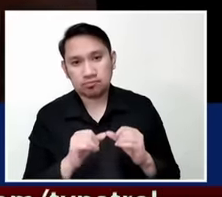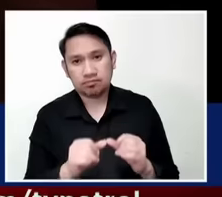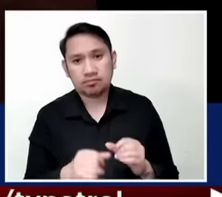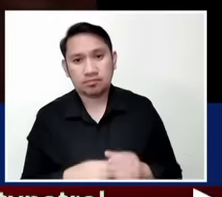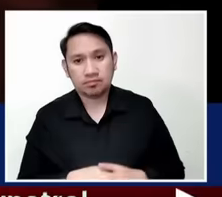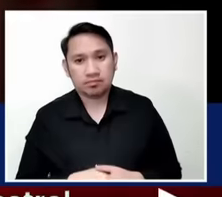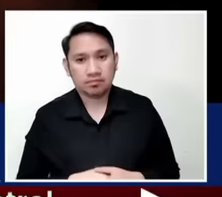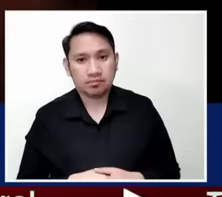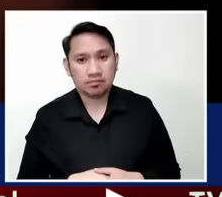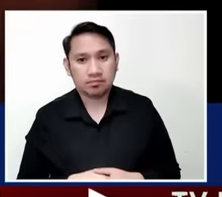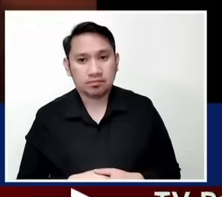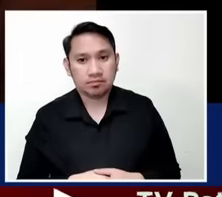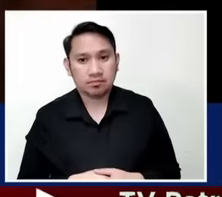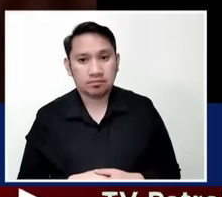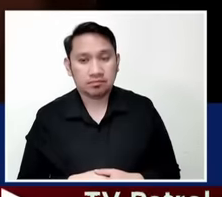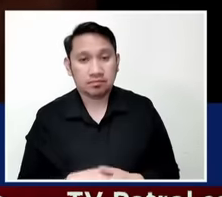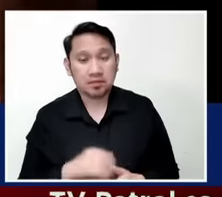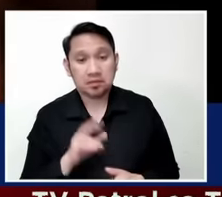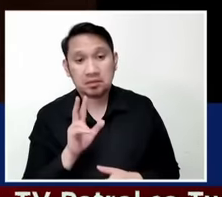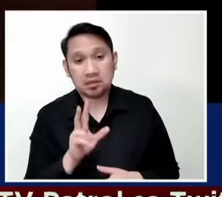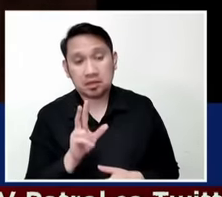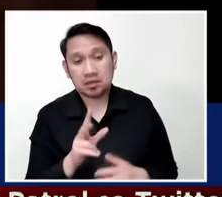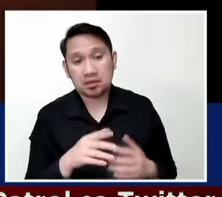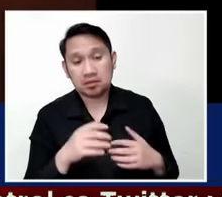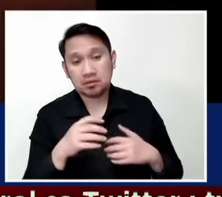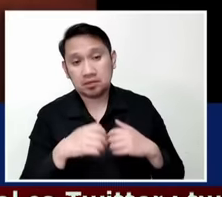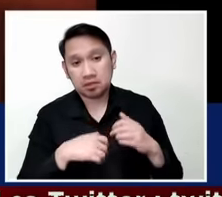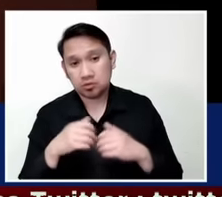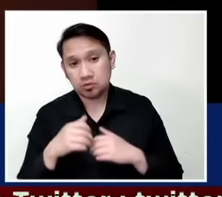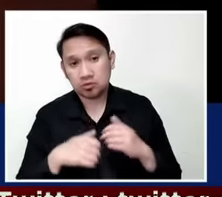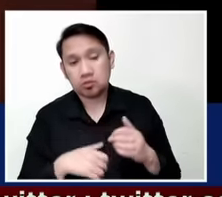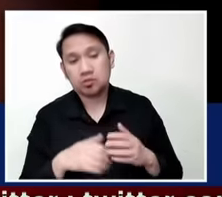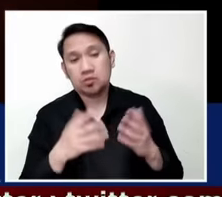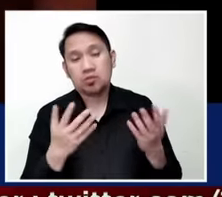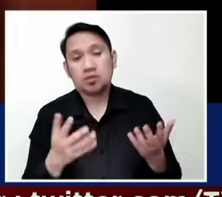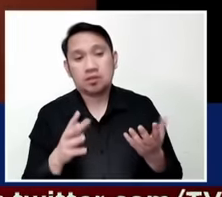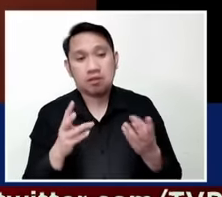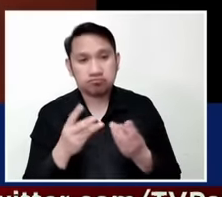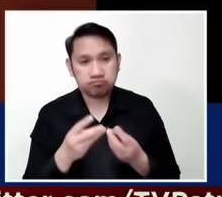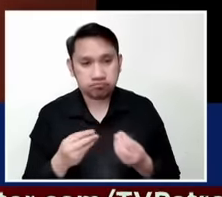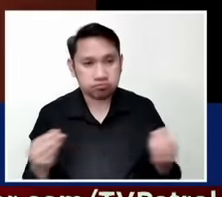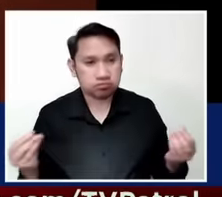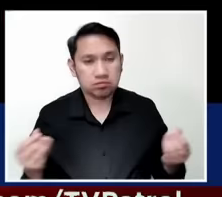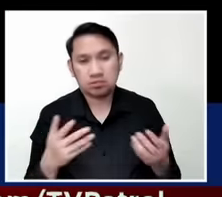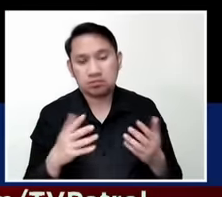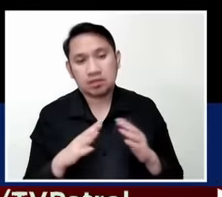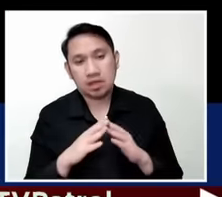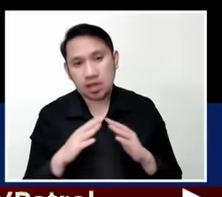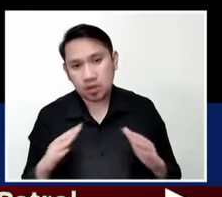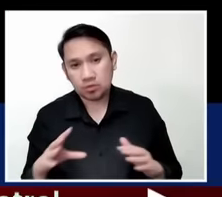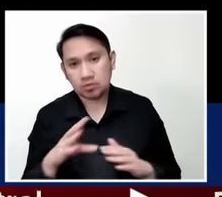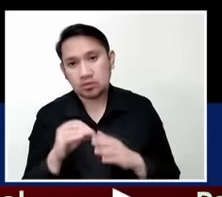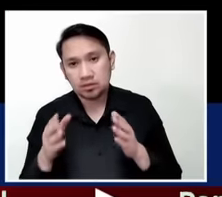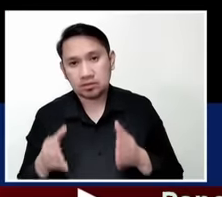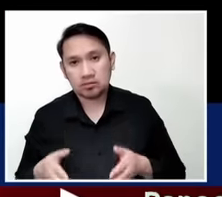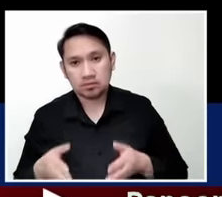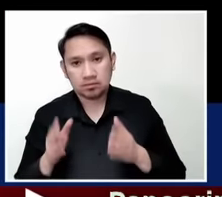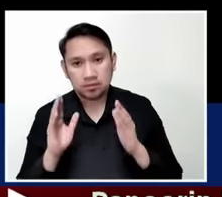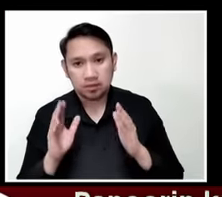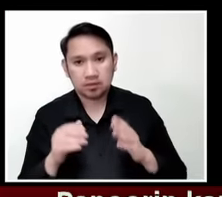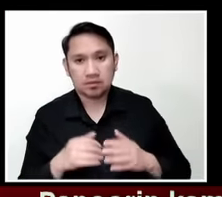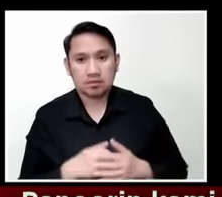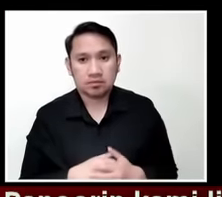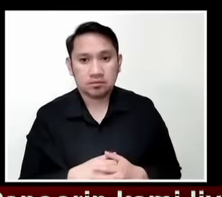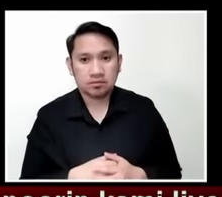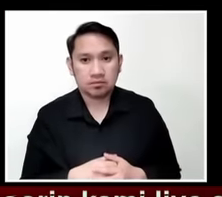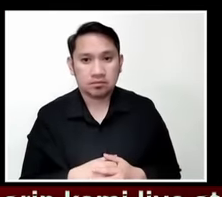oras. 3 istruktura ang naabot kabilang ng isang bahay at establisimiento. Dalawang insidente rin ang sunog